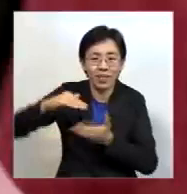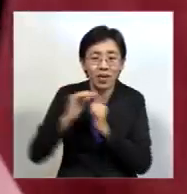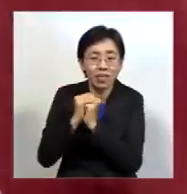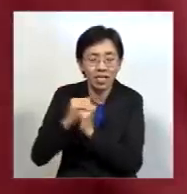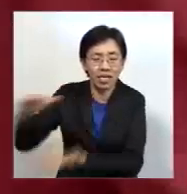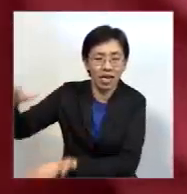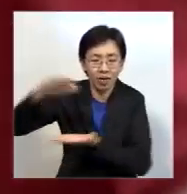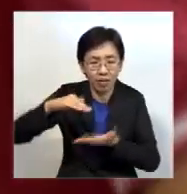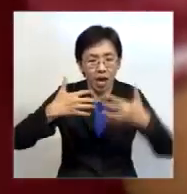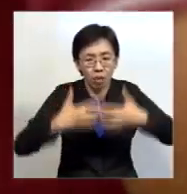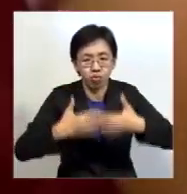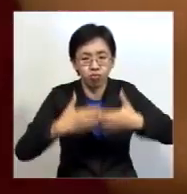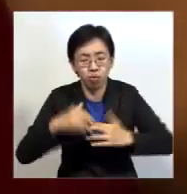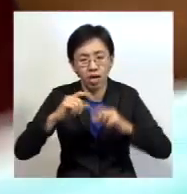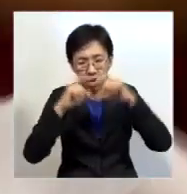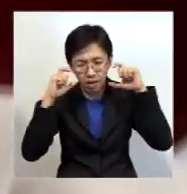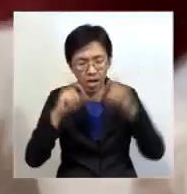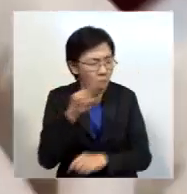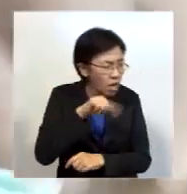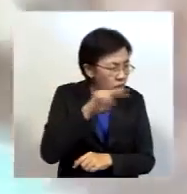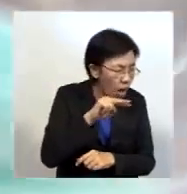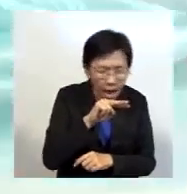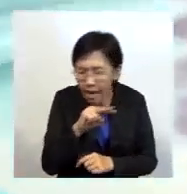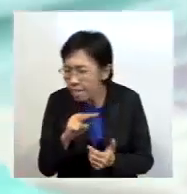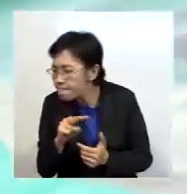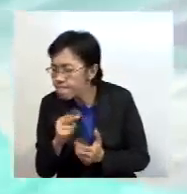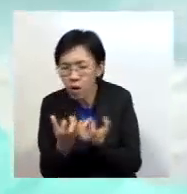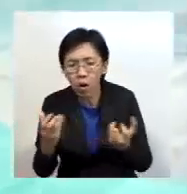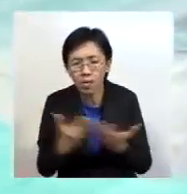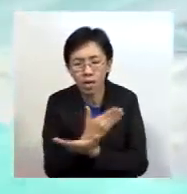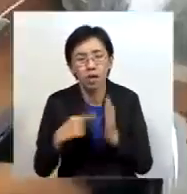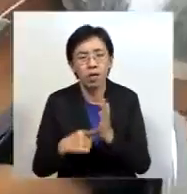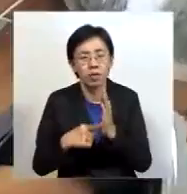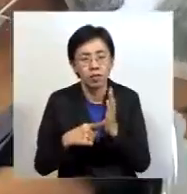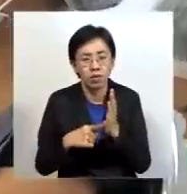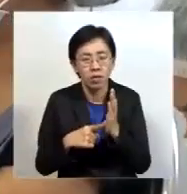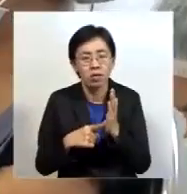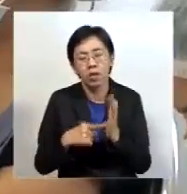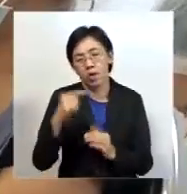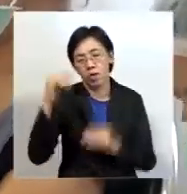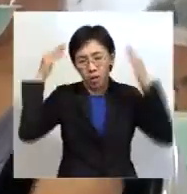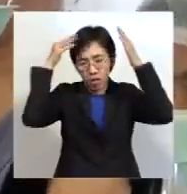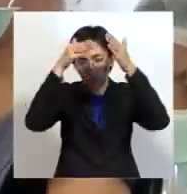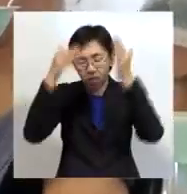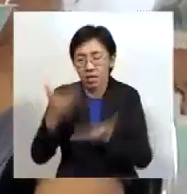ศจีนโดยตอนนี้จะมีการเร่งหาวัตถุดิบอื่นมาทดแทนนะครับอย่างเช่นการนำเข้าจากประเทศอินโดนีเซียเป็นต้นครับ